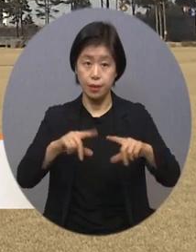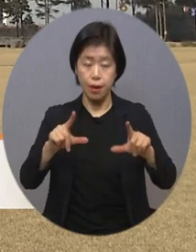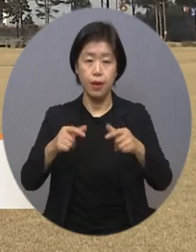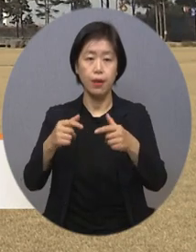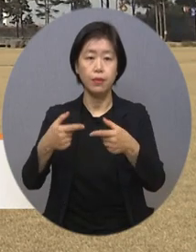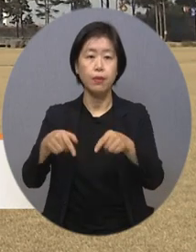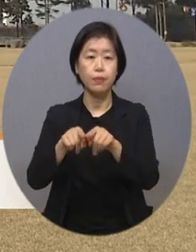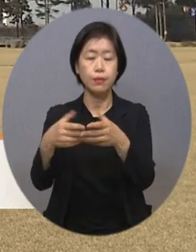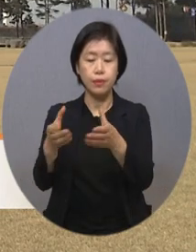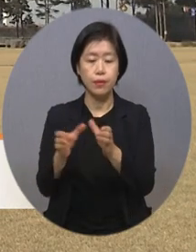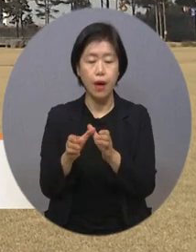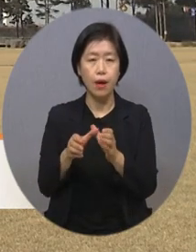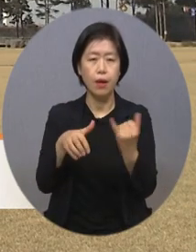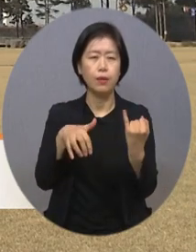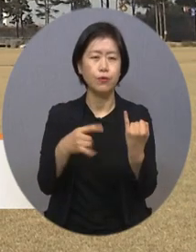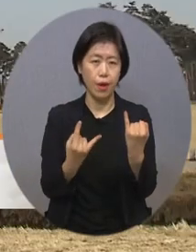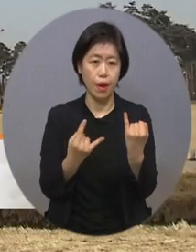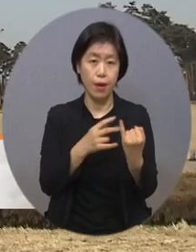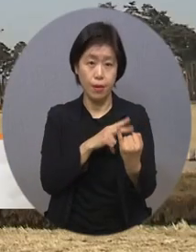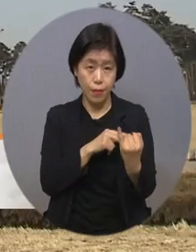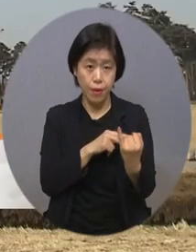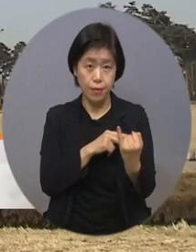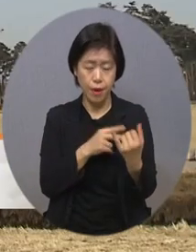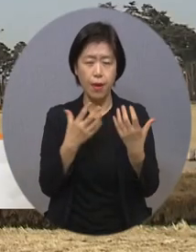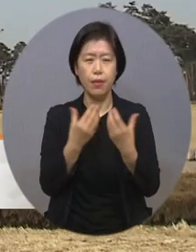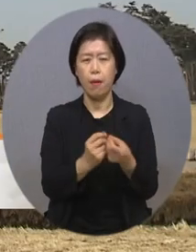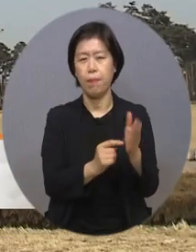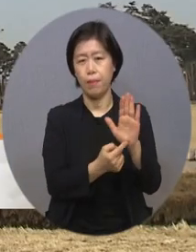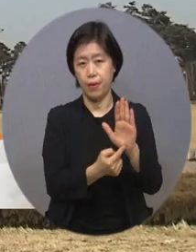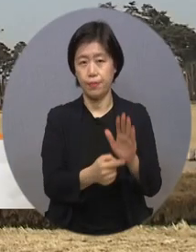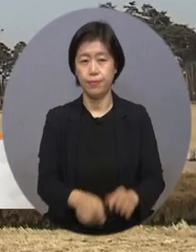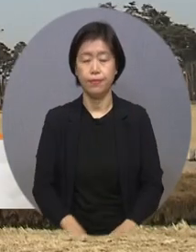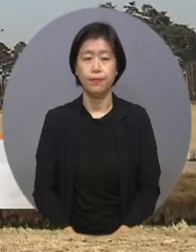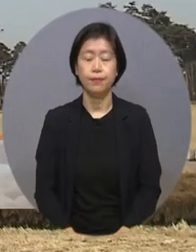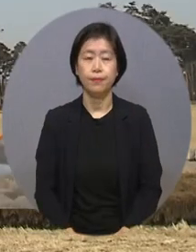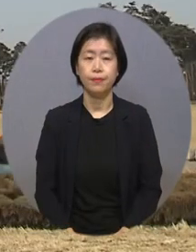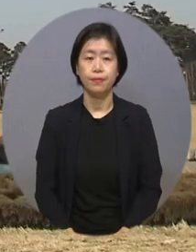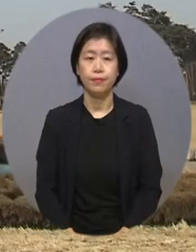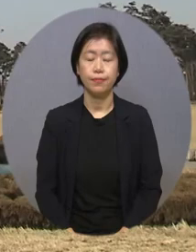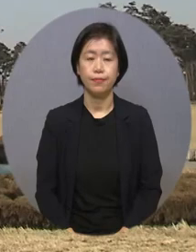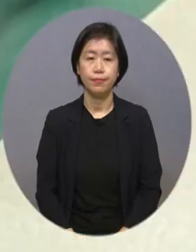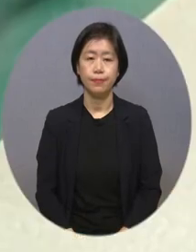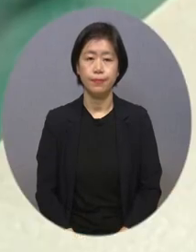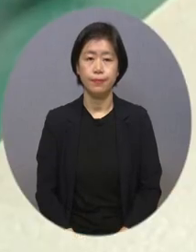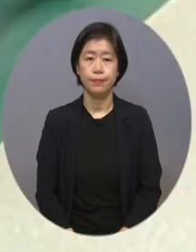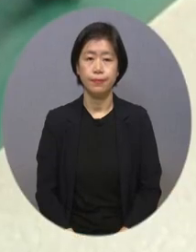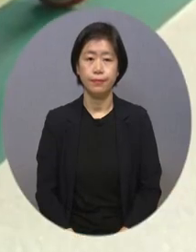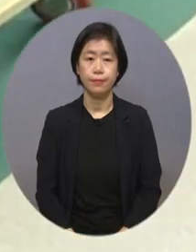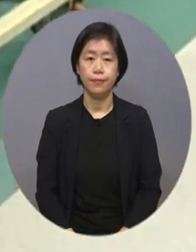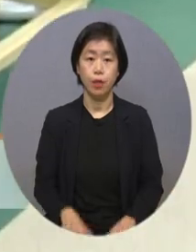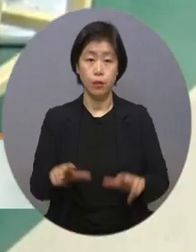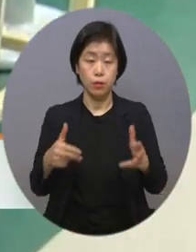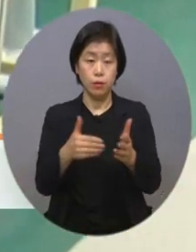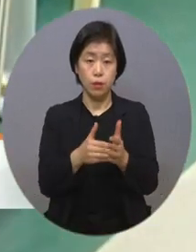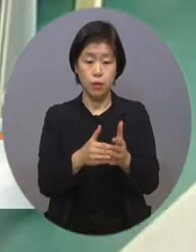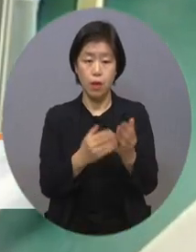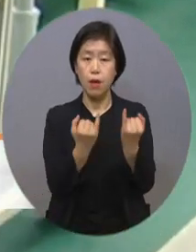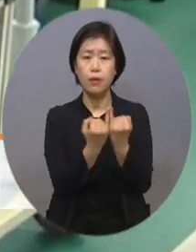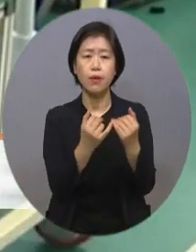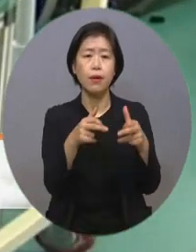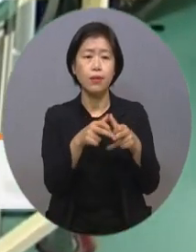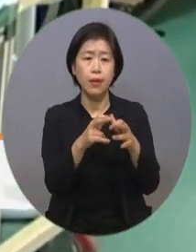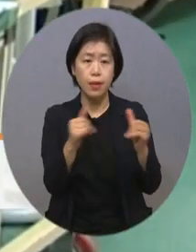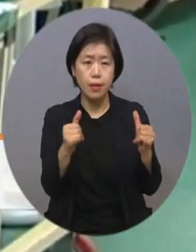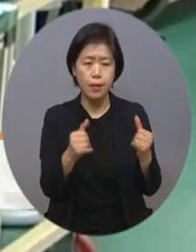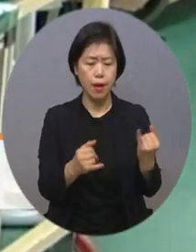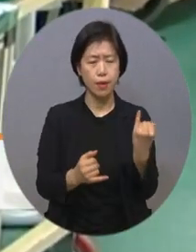체형 의원은 이 같은 내용을 담은 장애여성 지원 법안을 대표발의 했습니다 그동안 여성 장에게 는 여성과